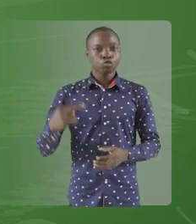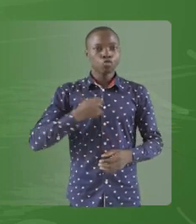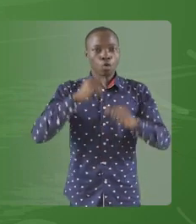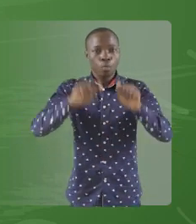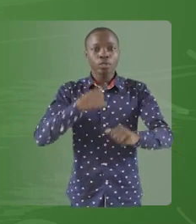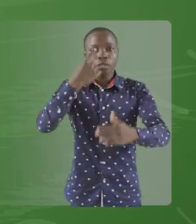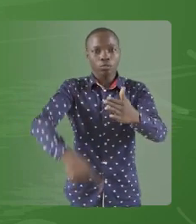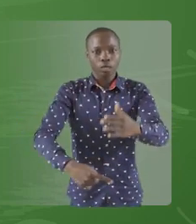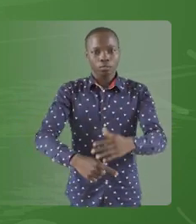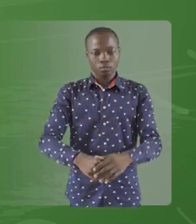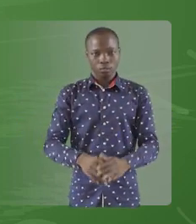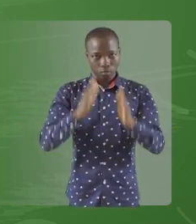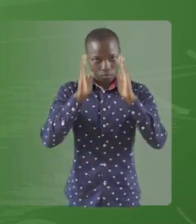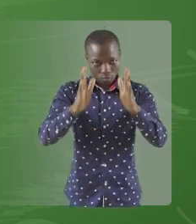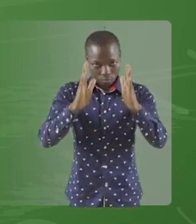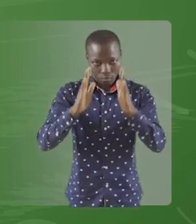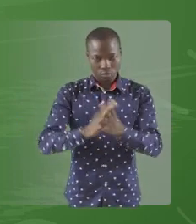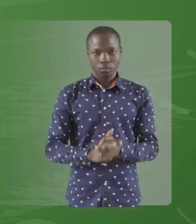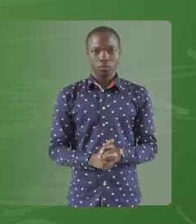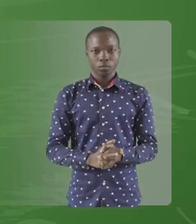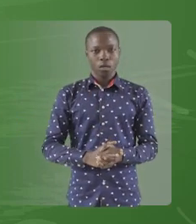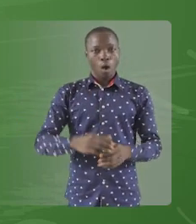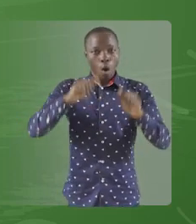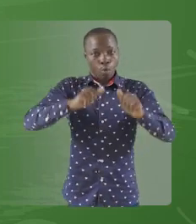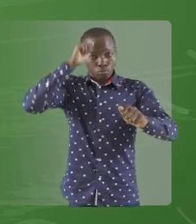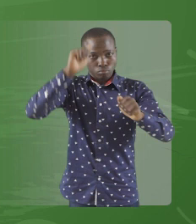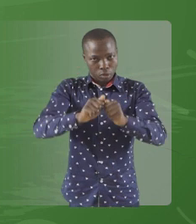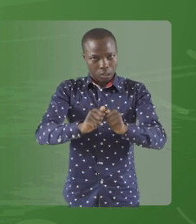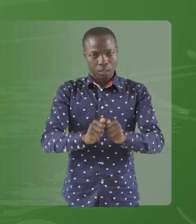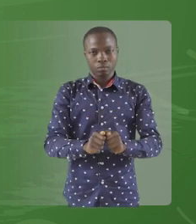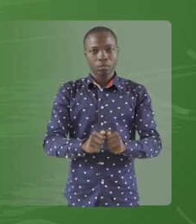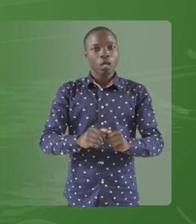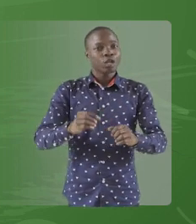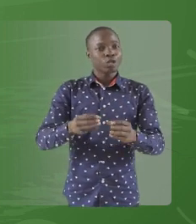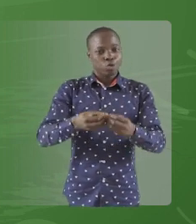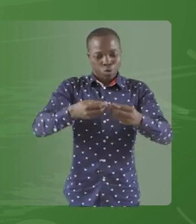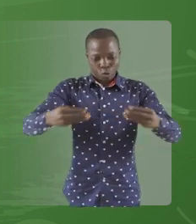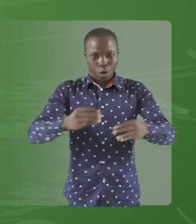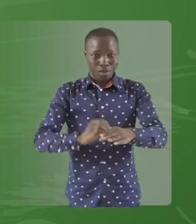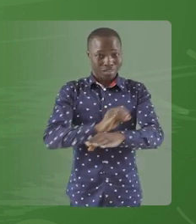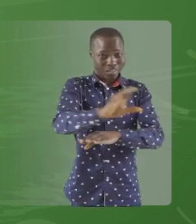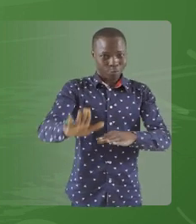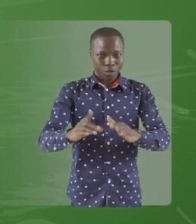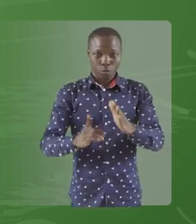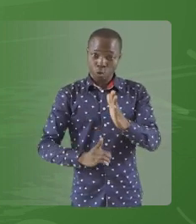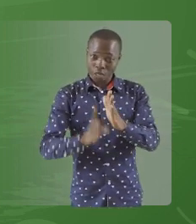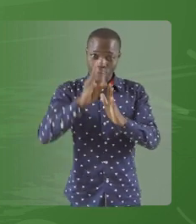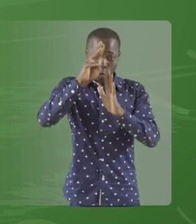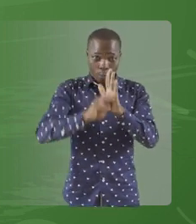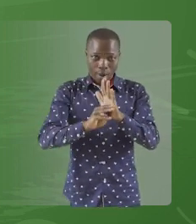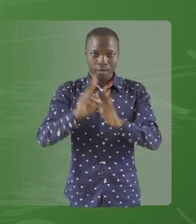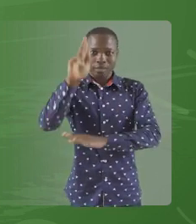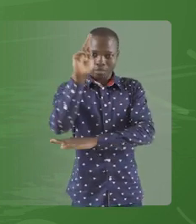dire où nous pouvons retenir que les sols influencent le développement